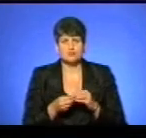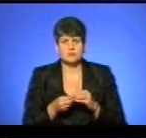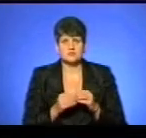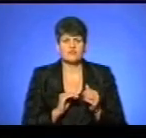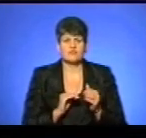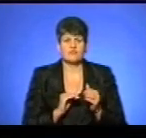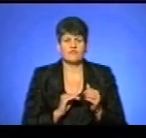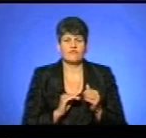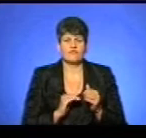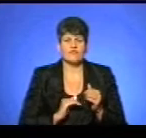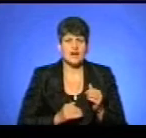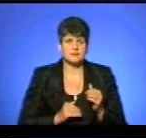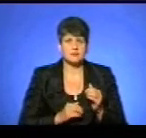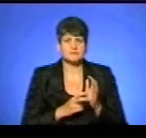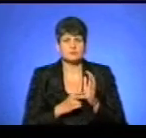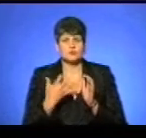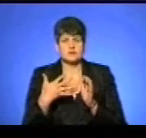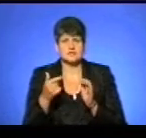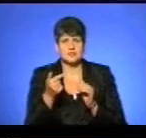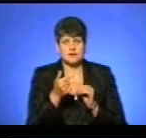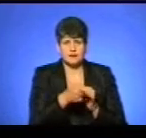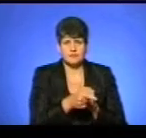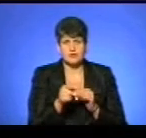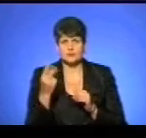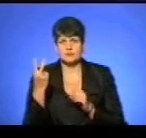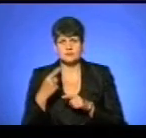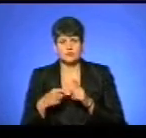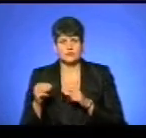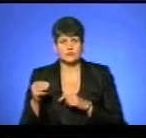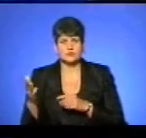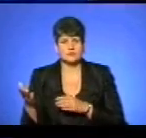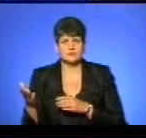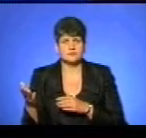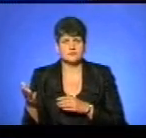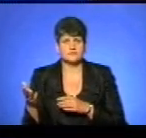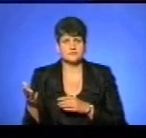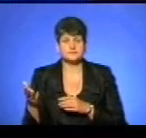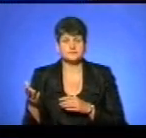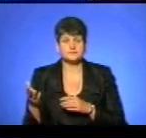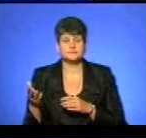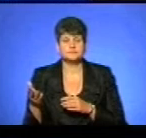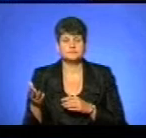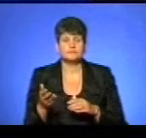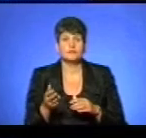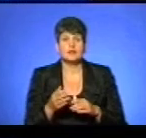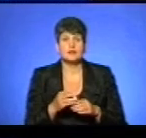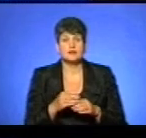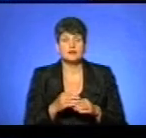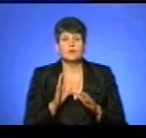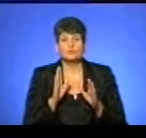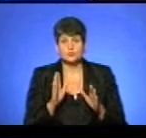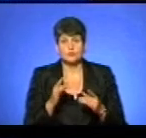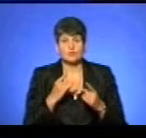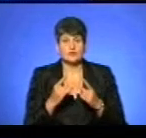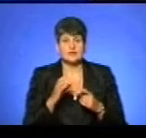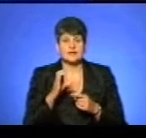господарствами і приватними? Там 750 гривень, там 750, а тут 2,5 тисячі. Ні, не 750 гривень, будемо казали,